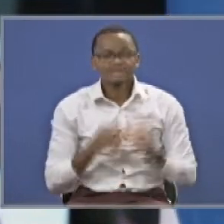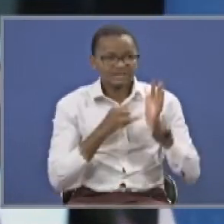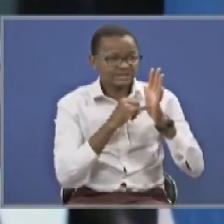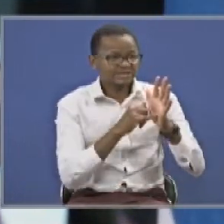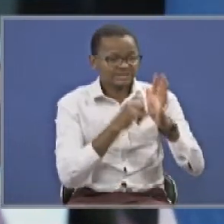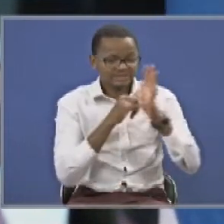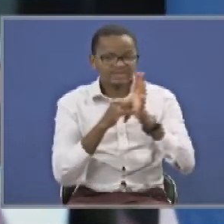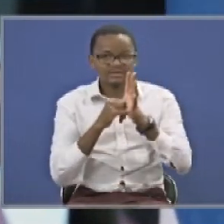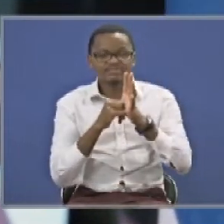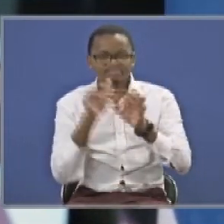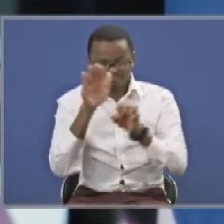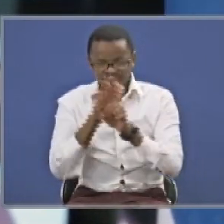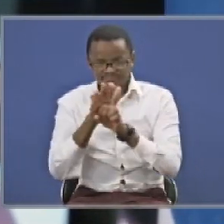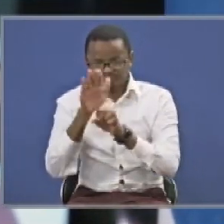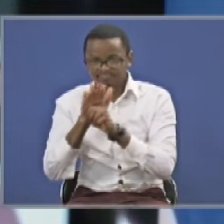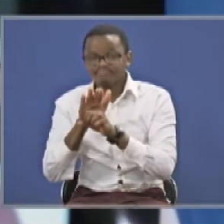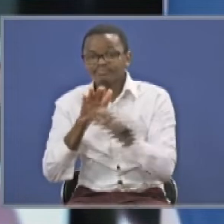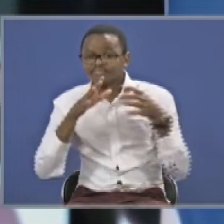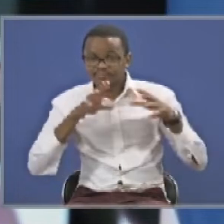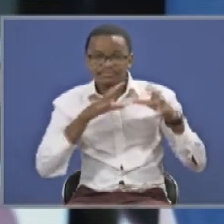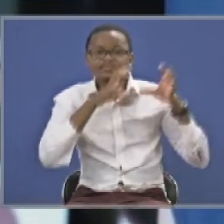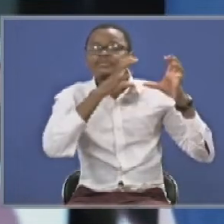Kusisitiza kwa dhati kwa wakazi wa Kilifi